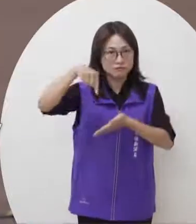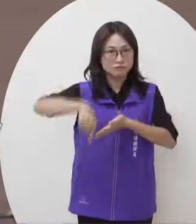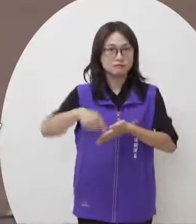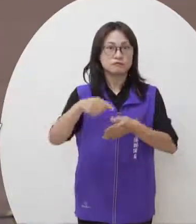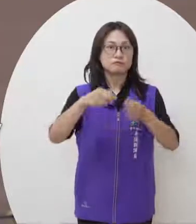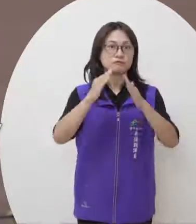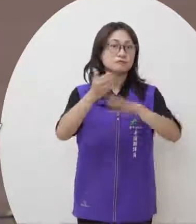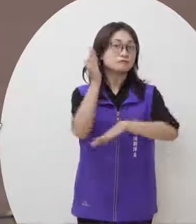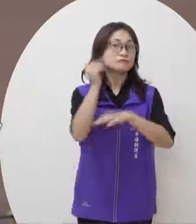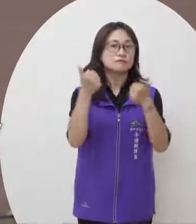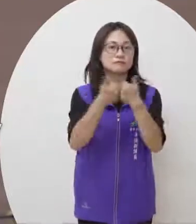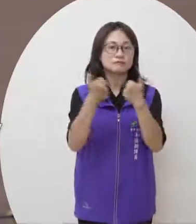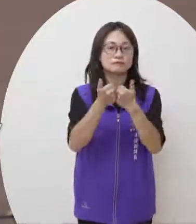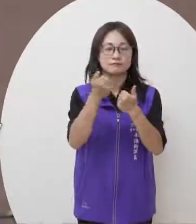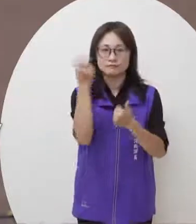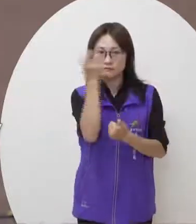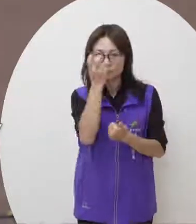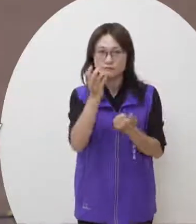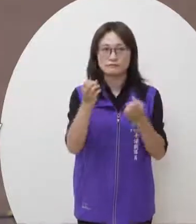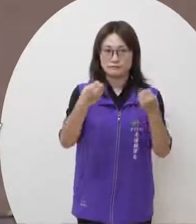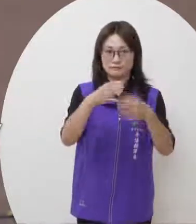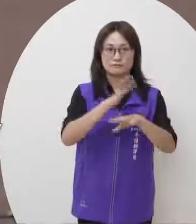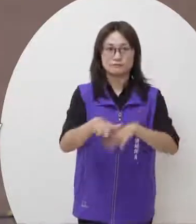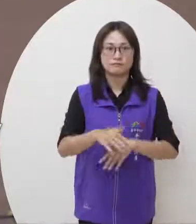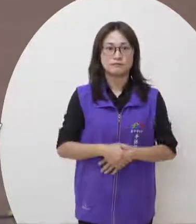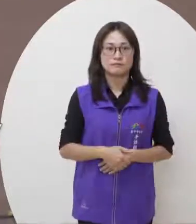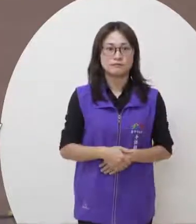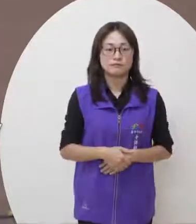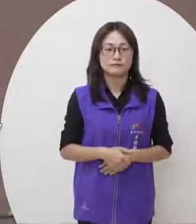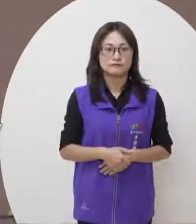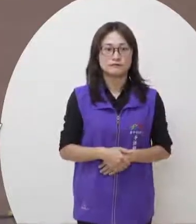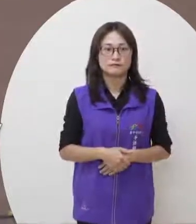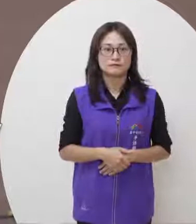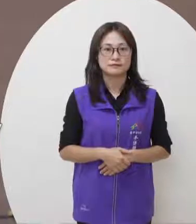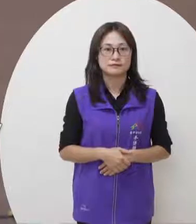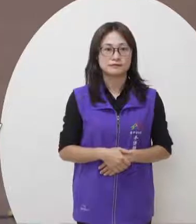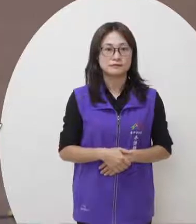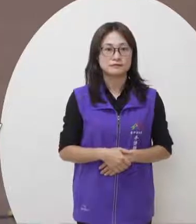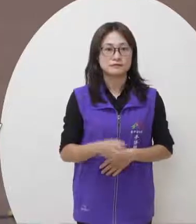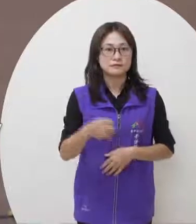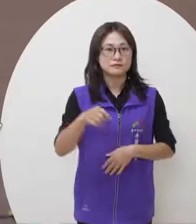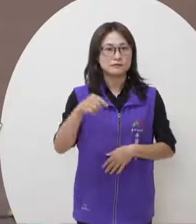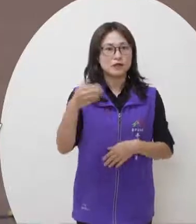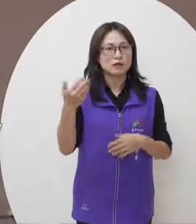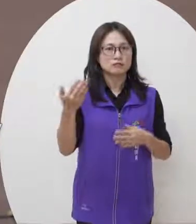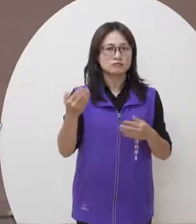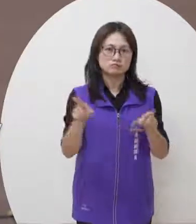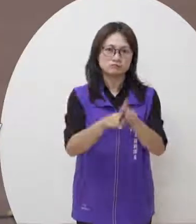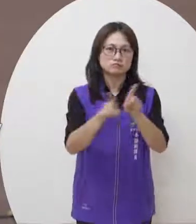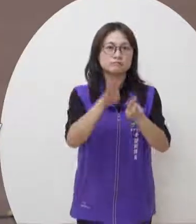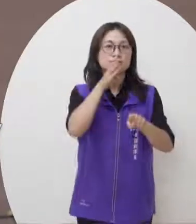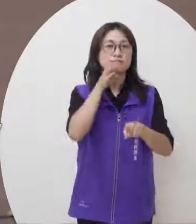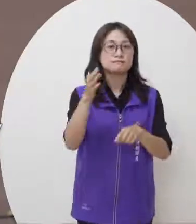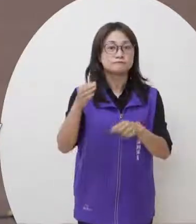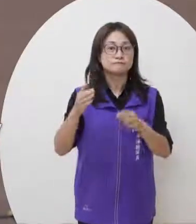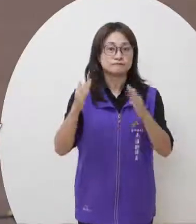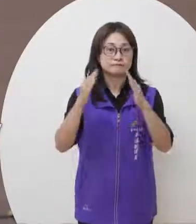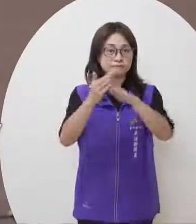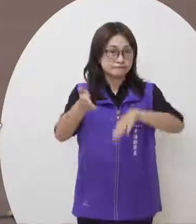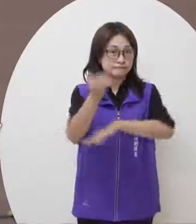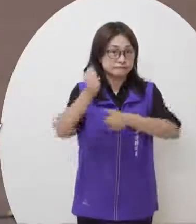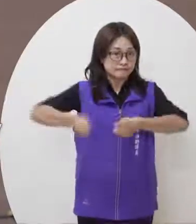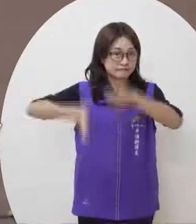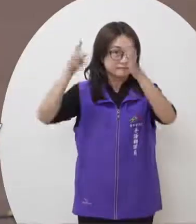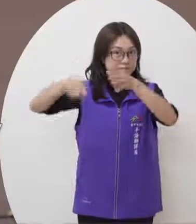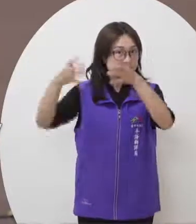我们市政会议过去拢是在起建户新的市政中心里面举行，一礼拜一拜哈，几乎一般的